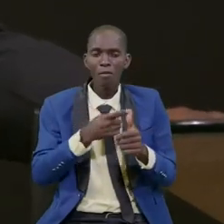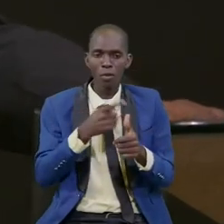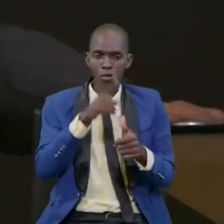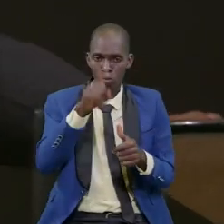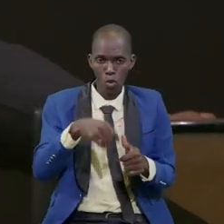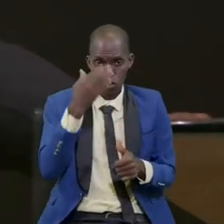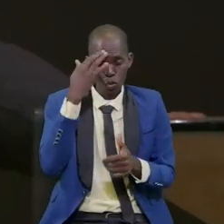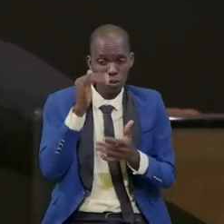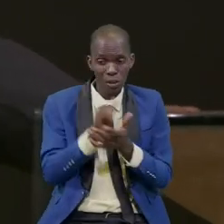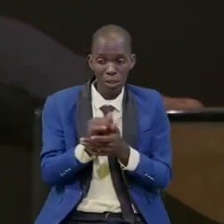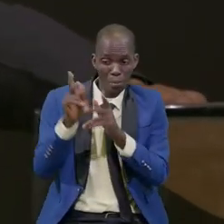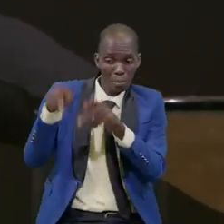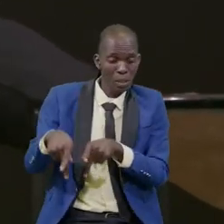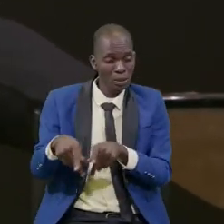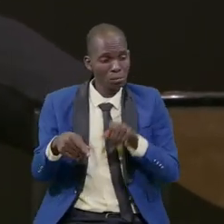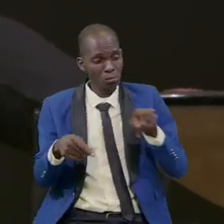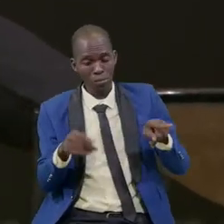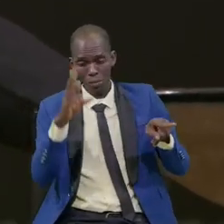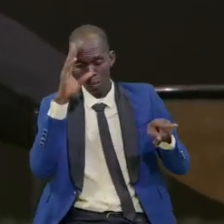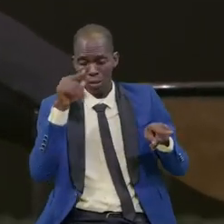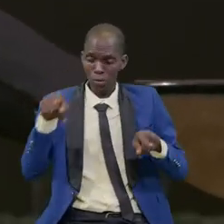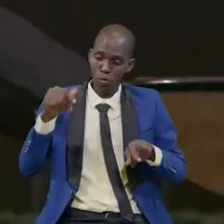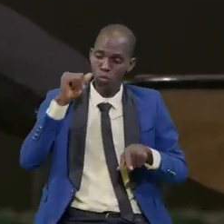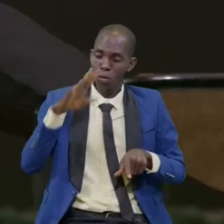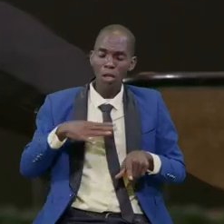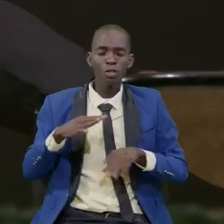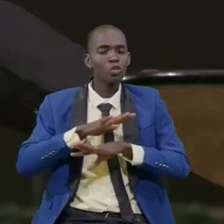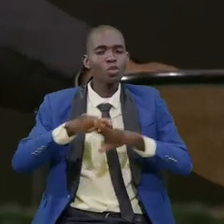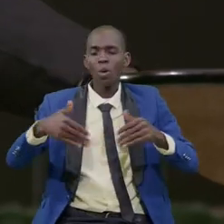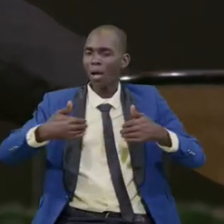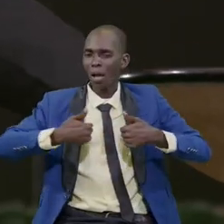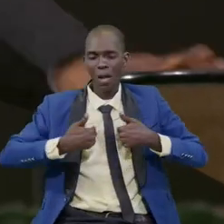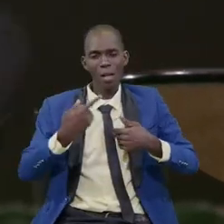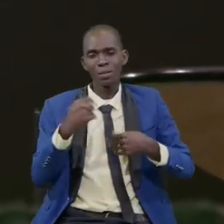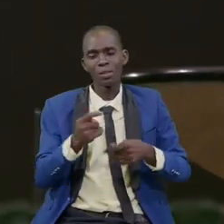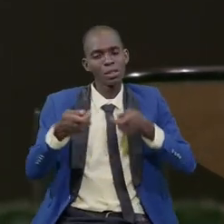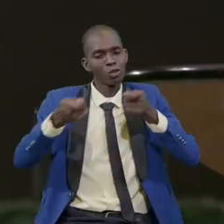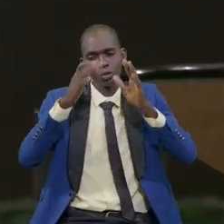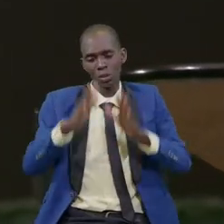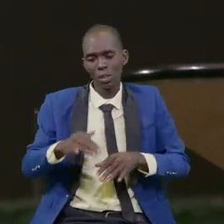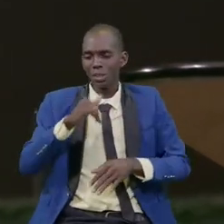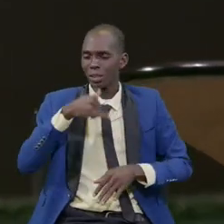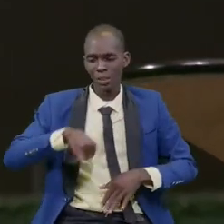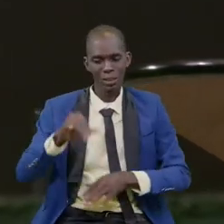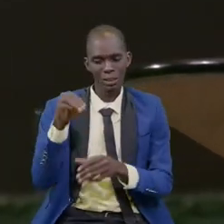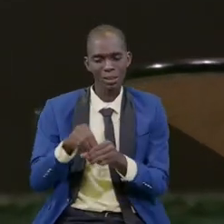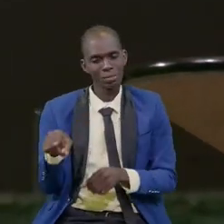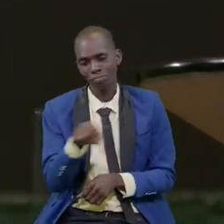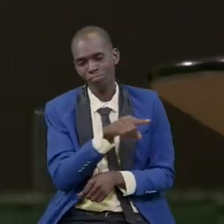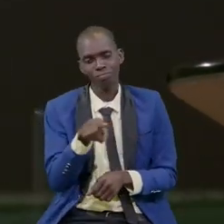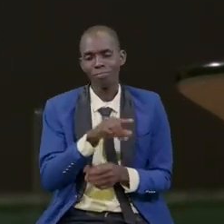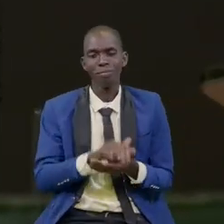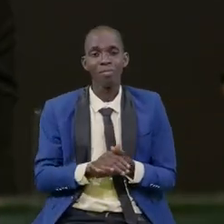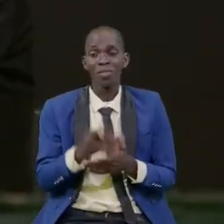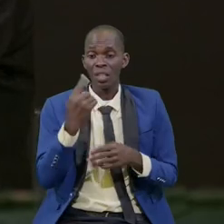ne comprenne que la personne n'a pas le contrôle, le contrôleur dans le cœur. La personne n'a pas le rédempteur dans le